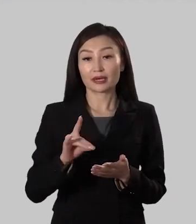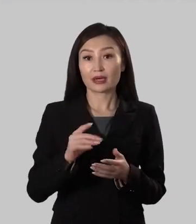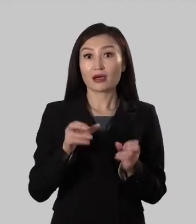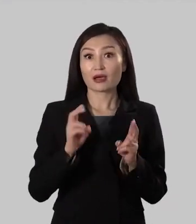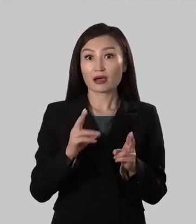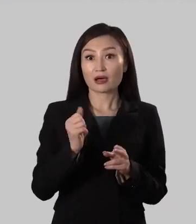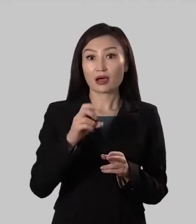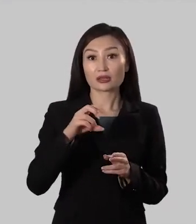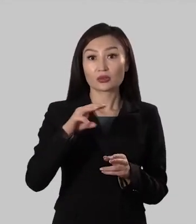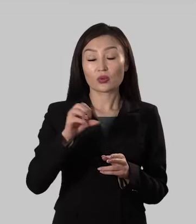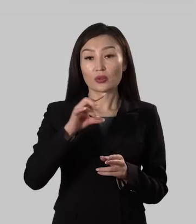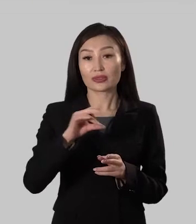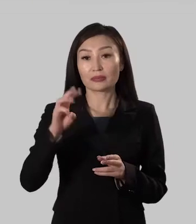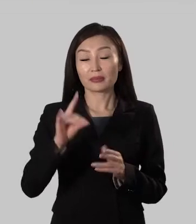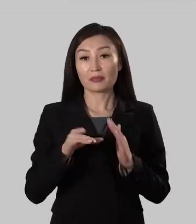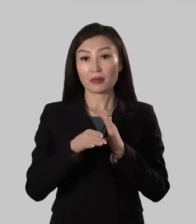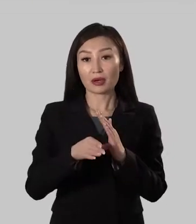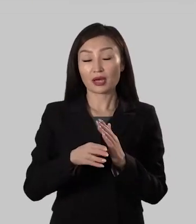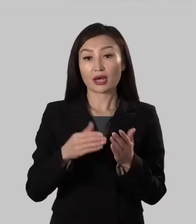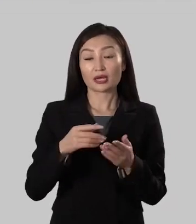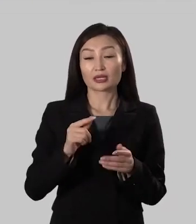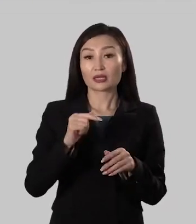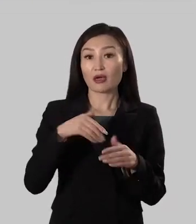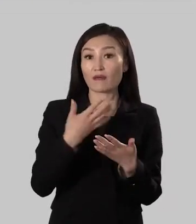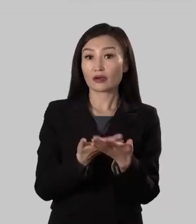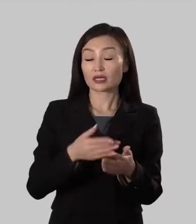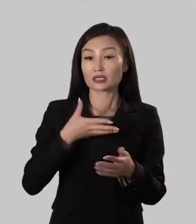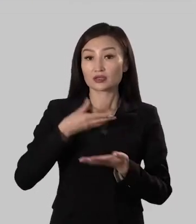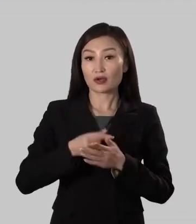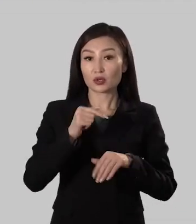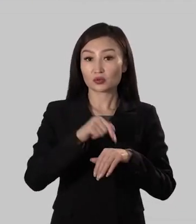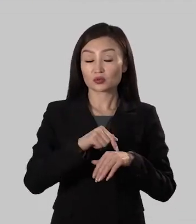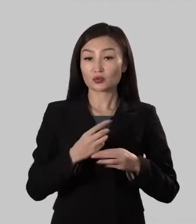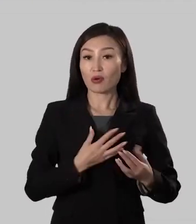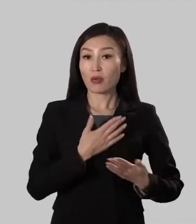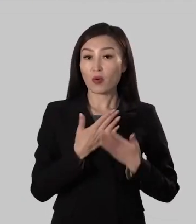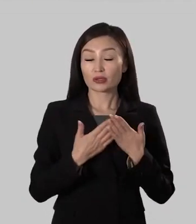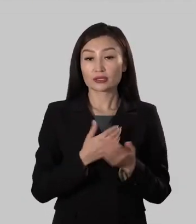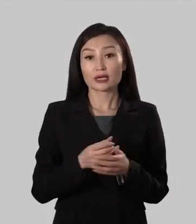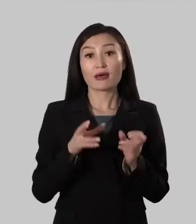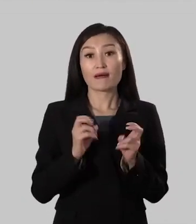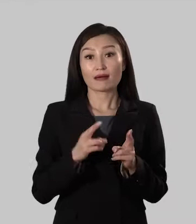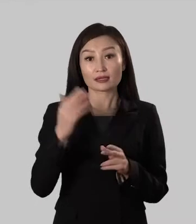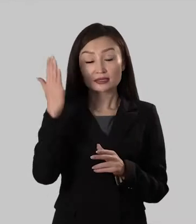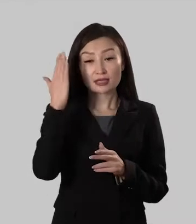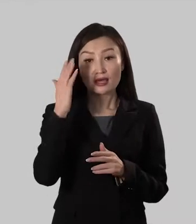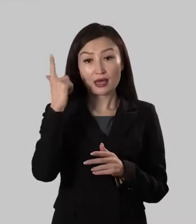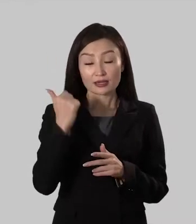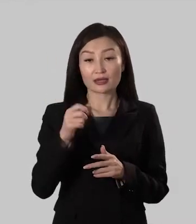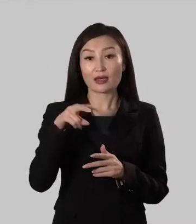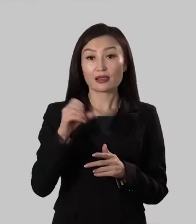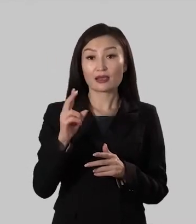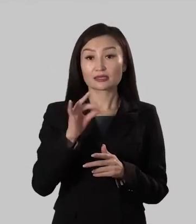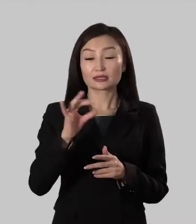Как антонимы помогают выразить свои мысли, чувства и эмоции. Как знание лексики